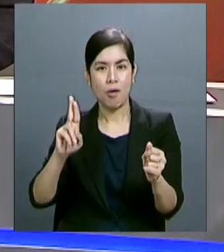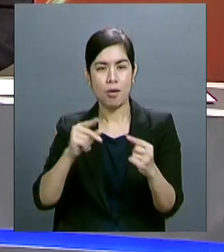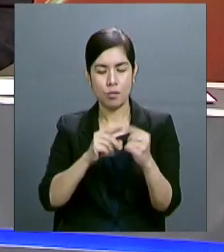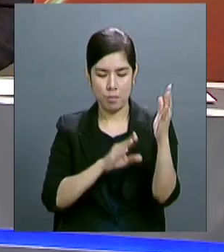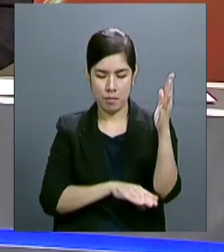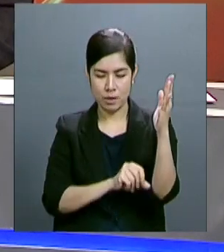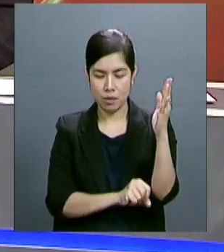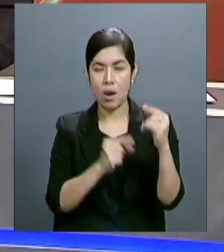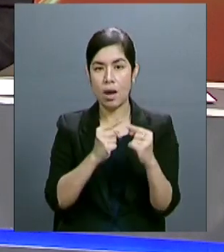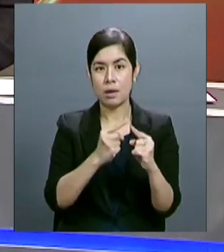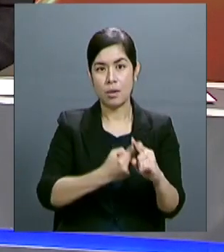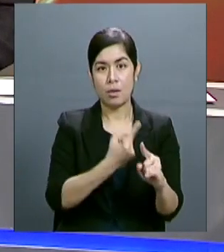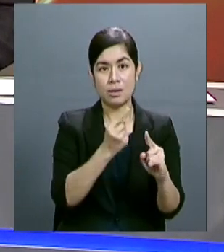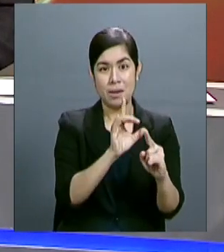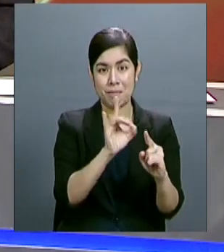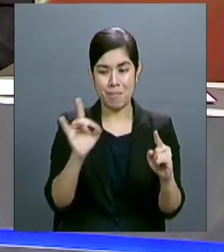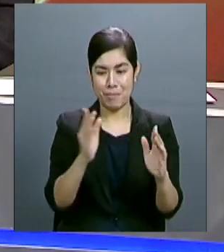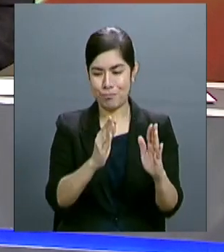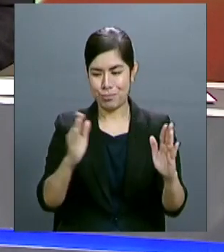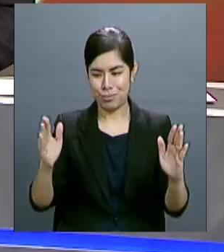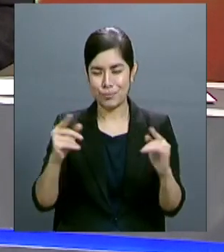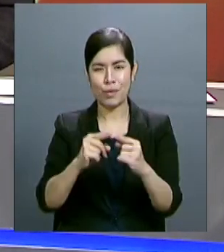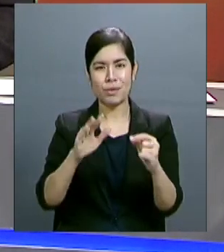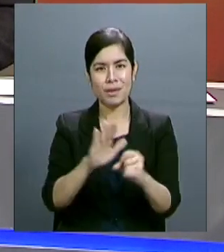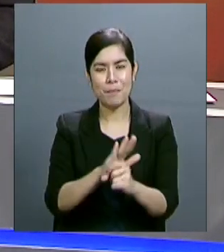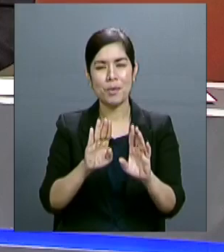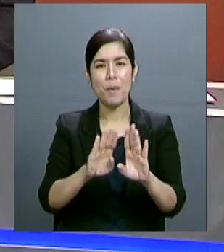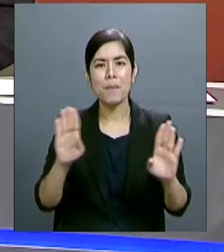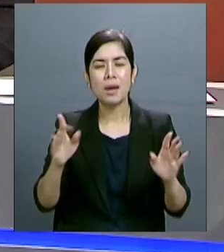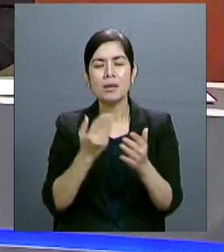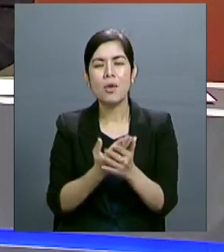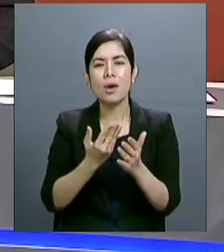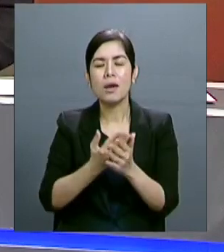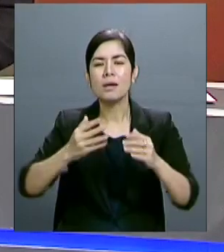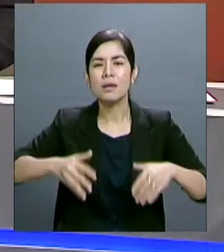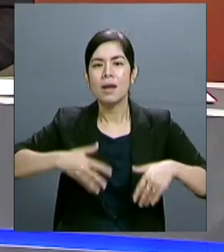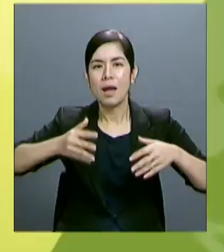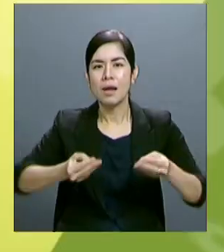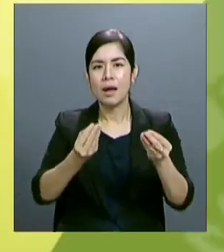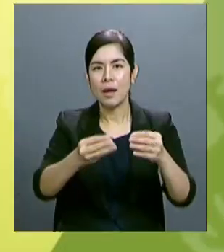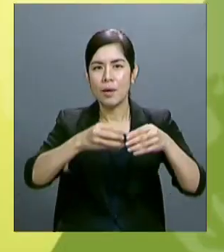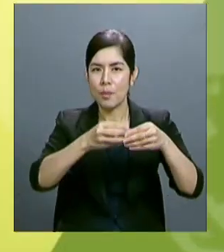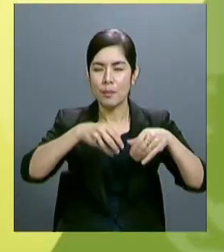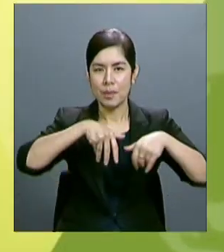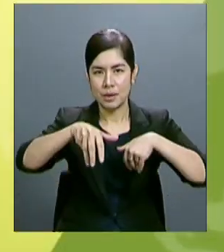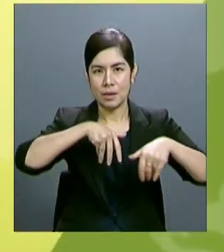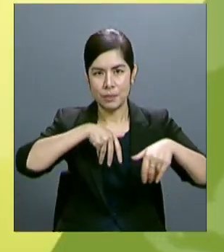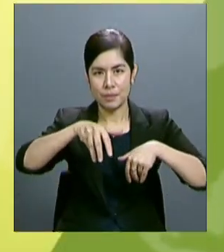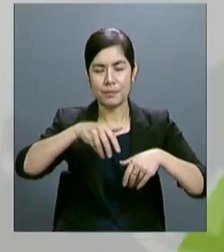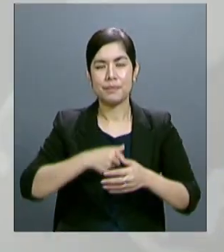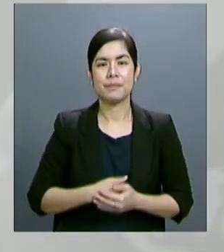อดเดือนสิงหาคมของทุกปีจนกลายเป็นสถานที่สร้างรายได้แก่คนในชุมชนครับ